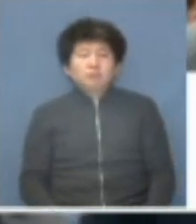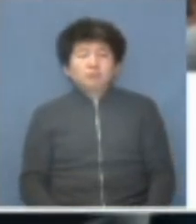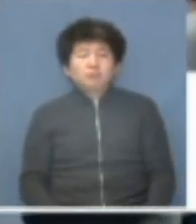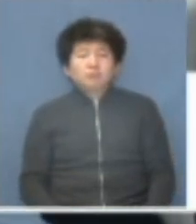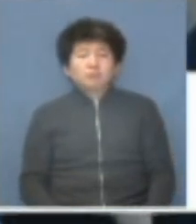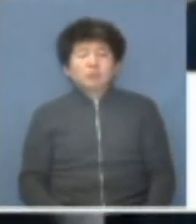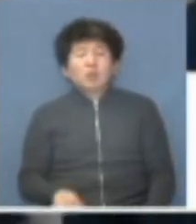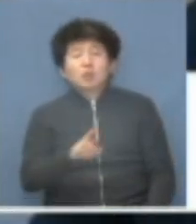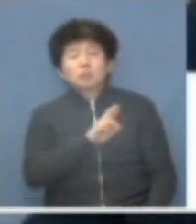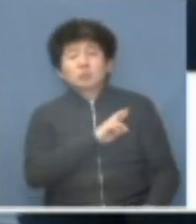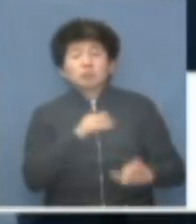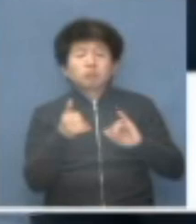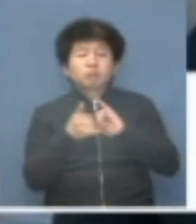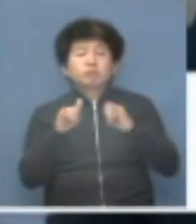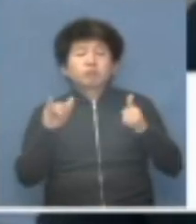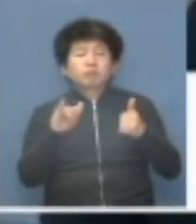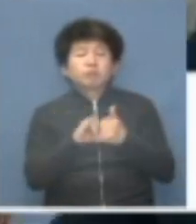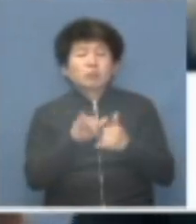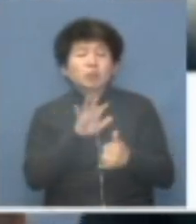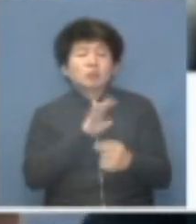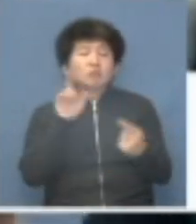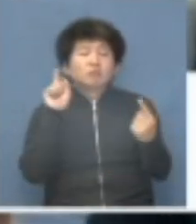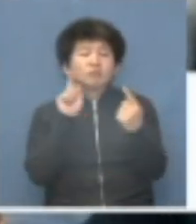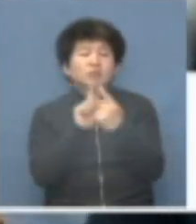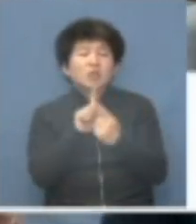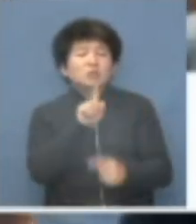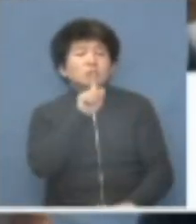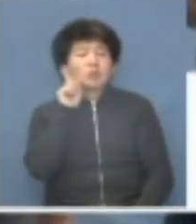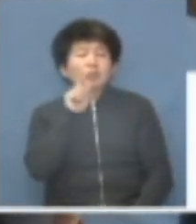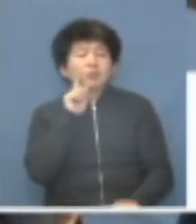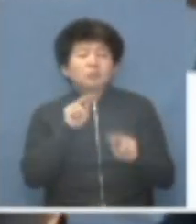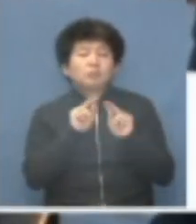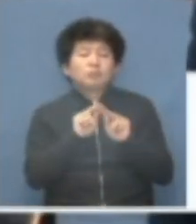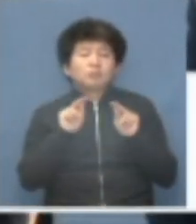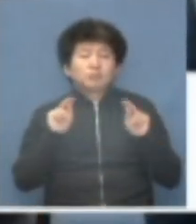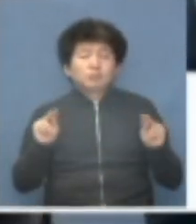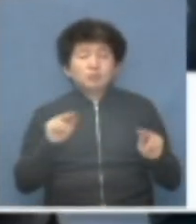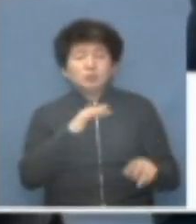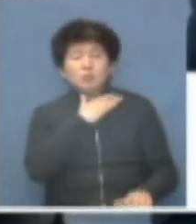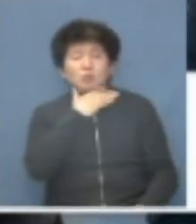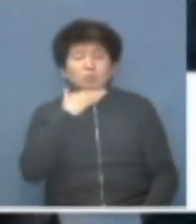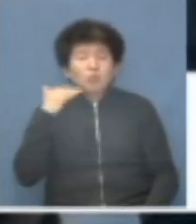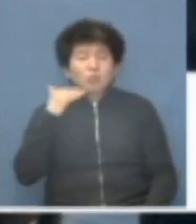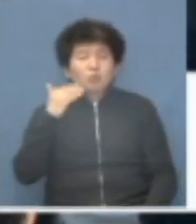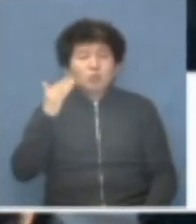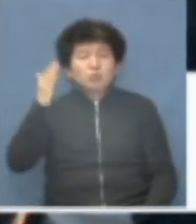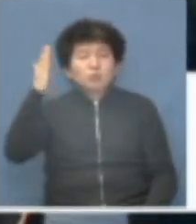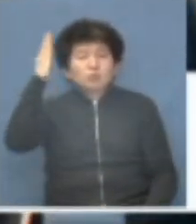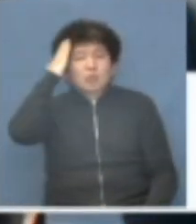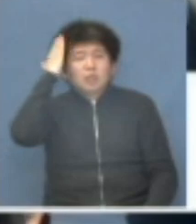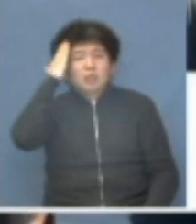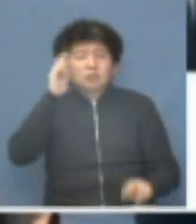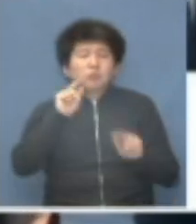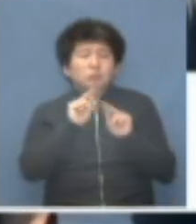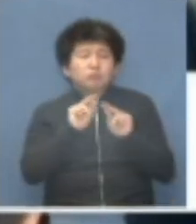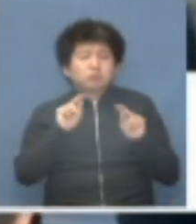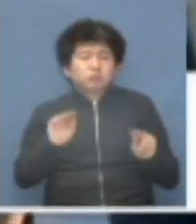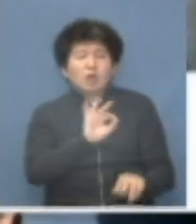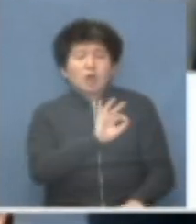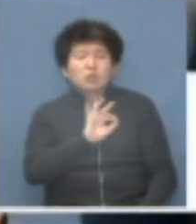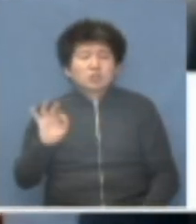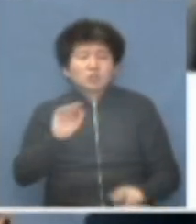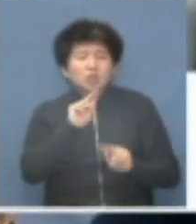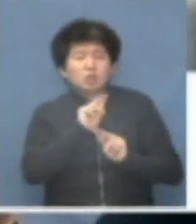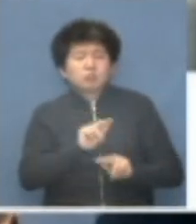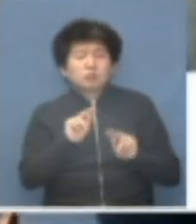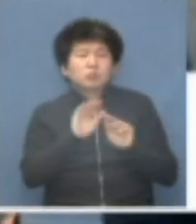Недавно в Усть-Каменогорске состоялась встреча с молодыми учителями. В области много талантливых молодых учителей, которые прекрасно работают с детьми,